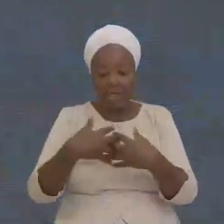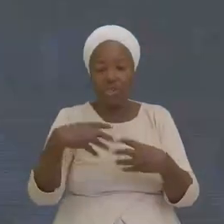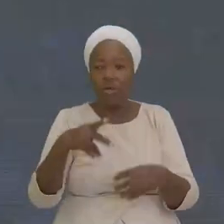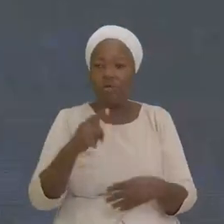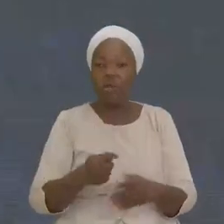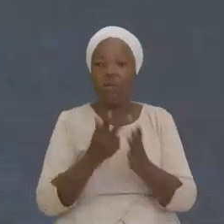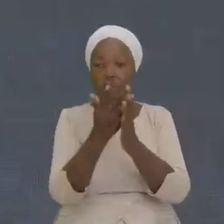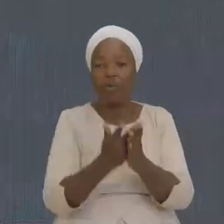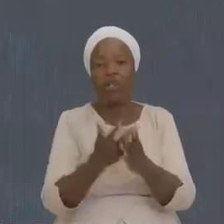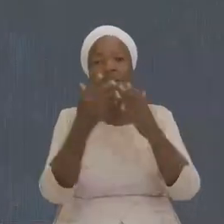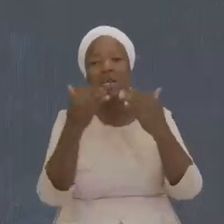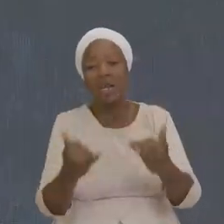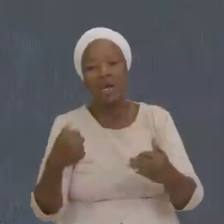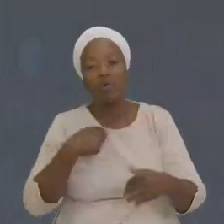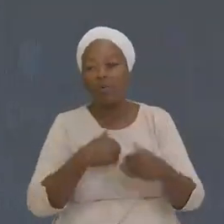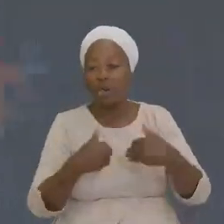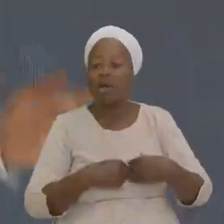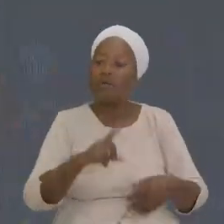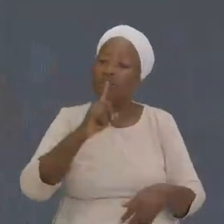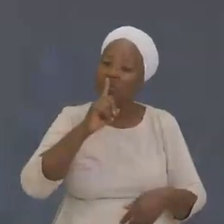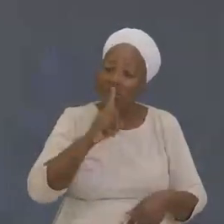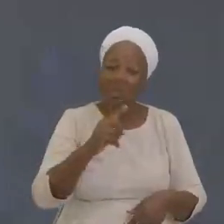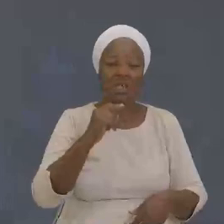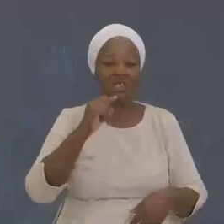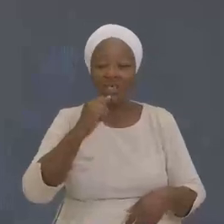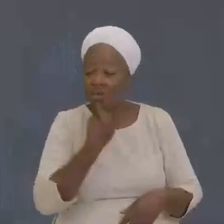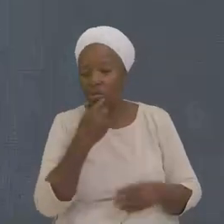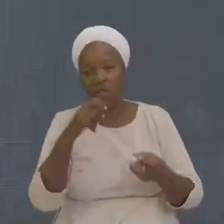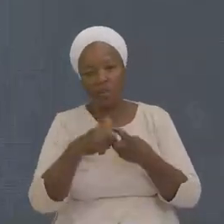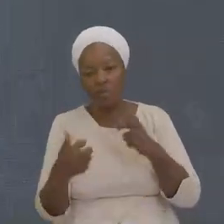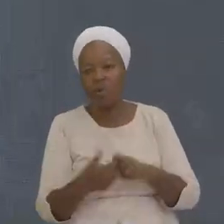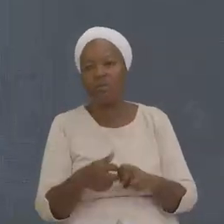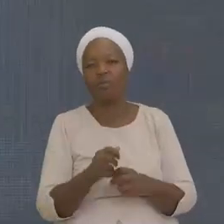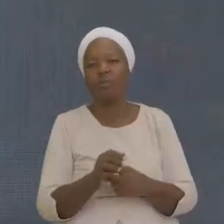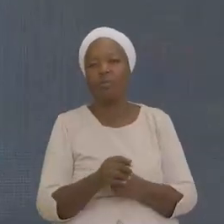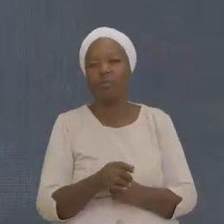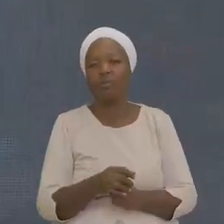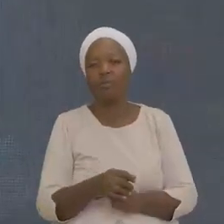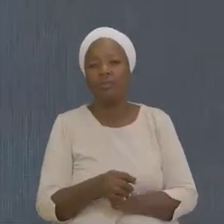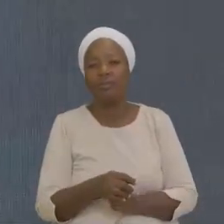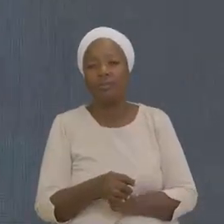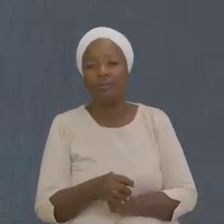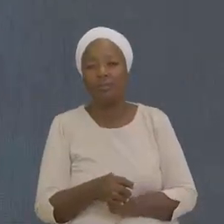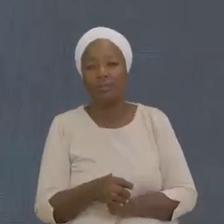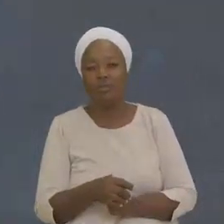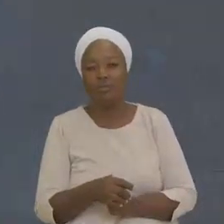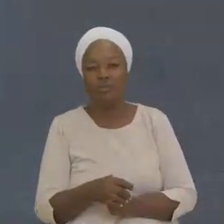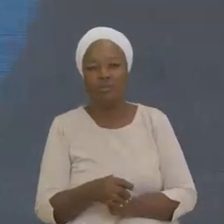Lorsque l'eau entre dans le moteur de la barque, alors là, nous avons un vrai, vrai problème.